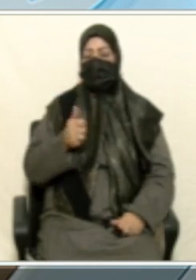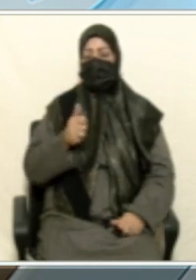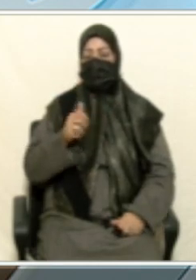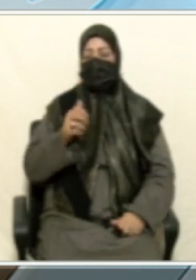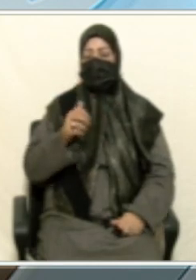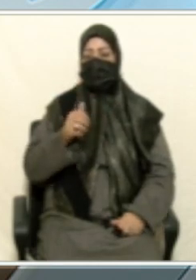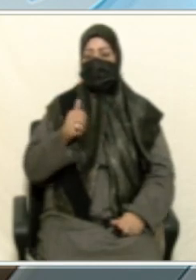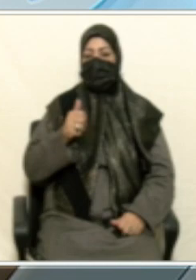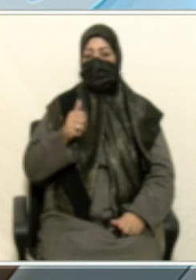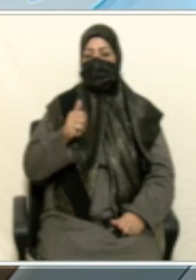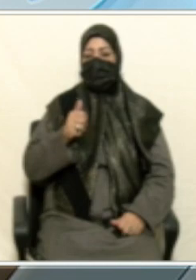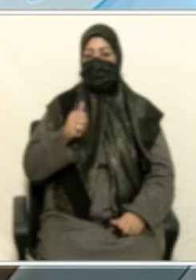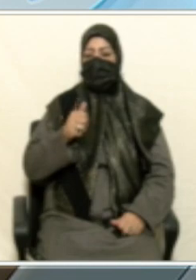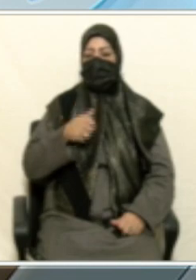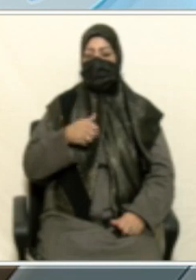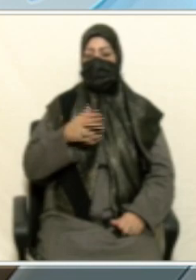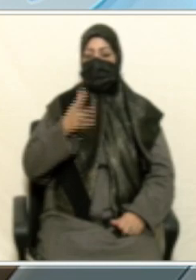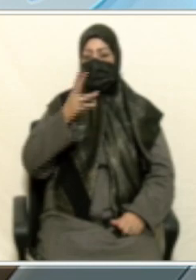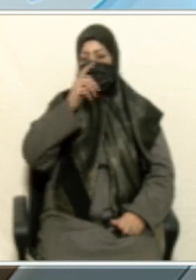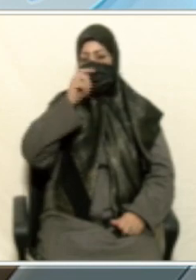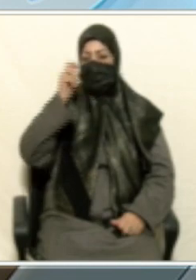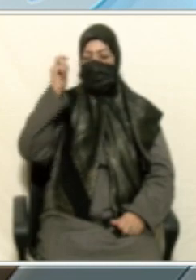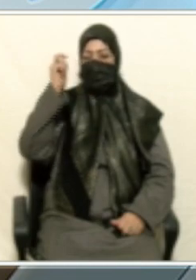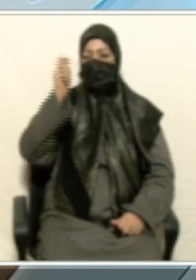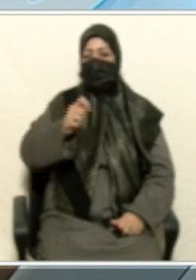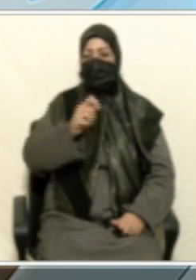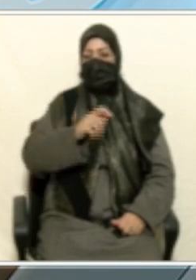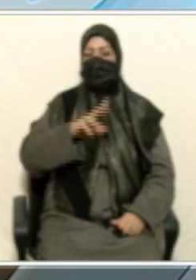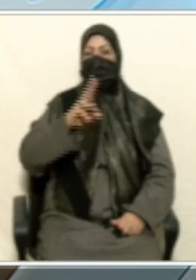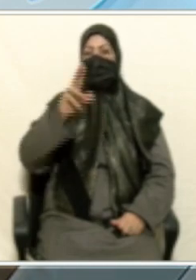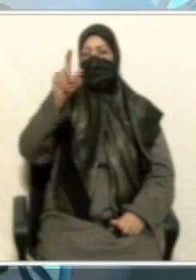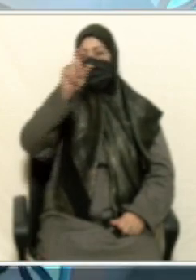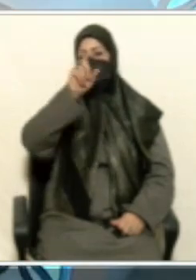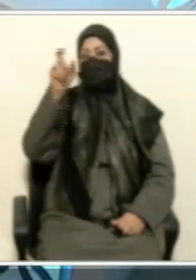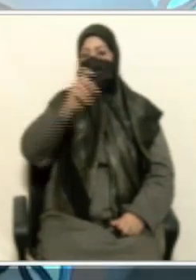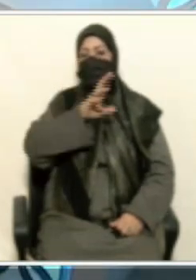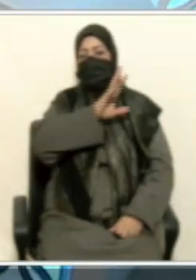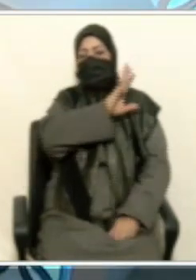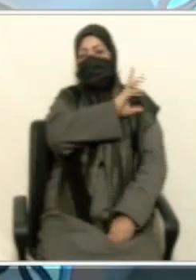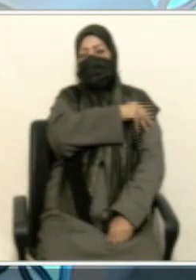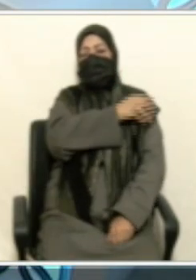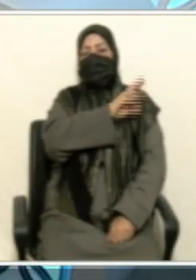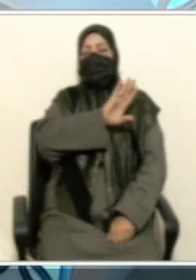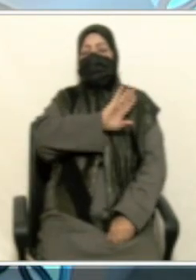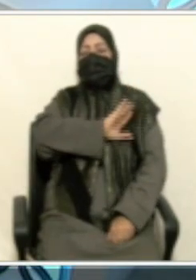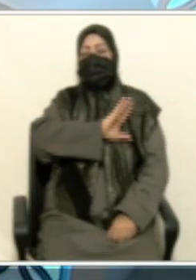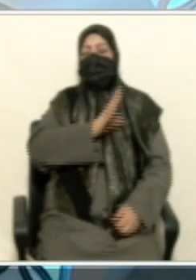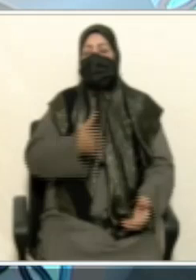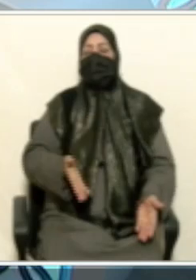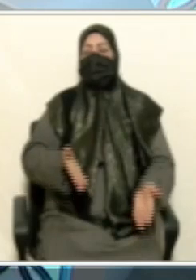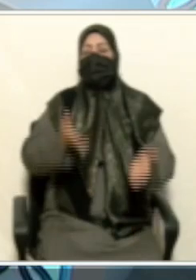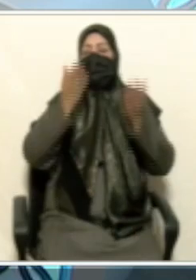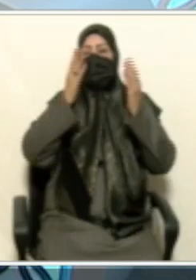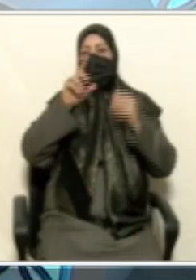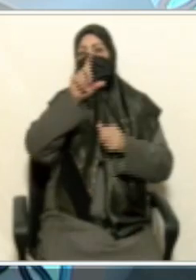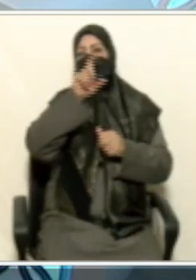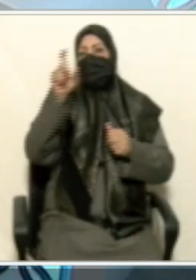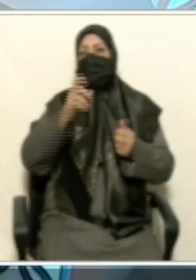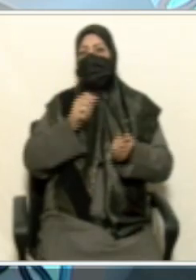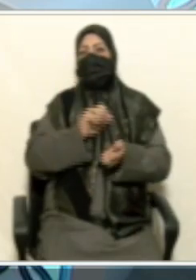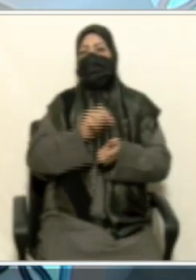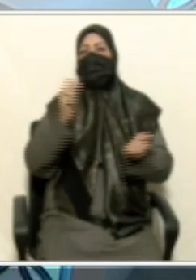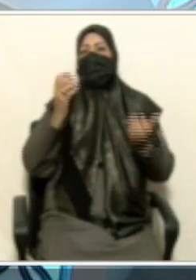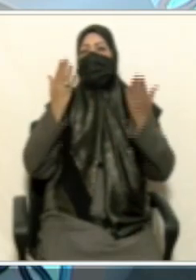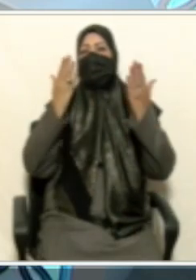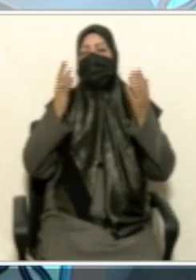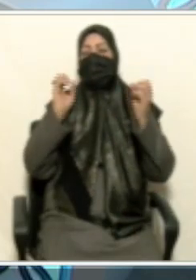الدين وحرر دوله فلسطين امين يا ارحم الراحمين وفرج على كل المسلمين امين امين. والصلاه اذا